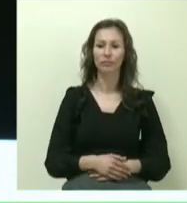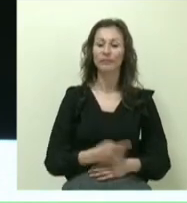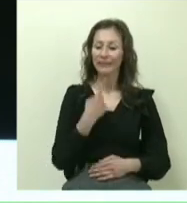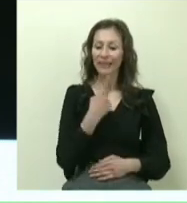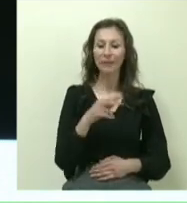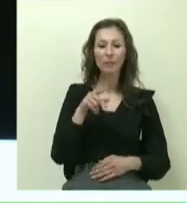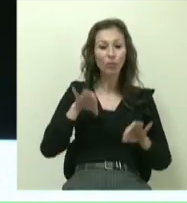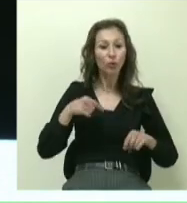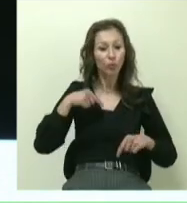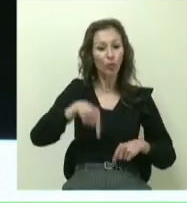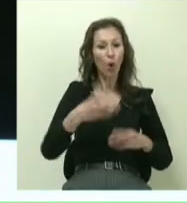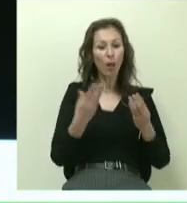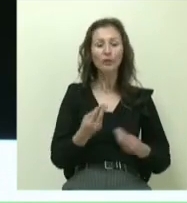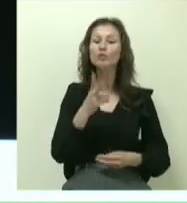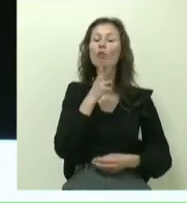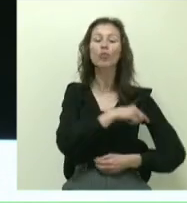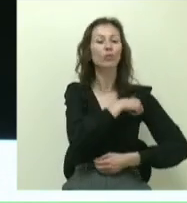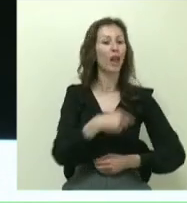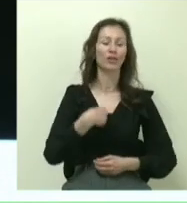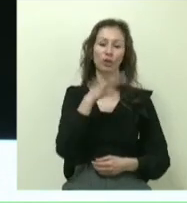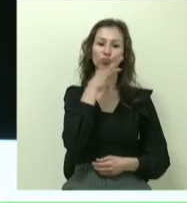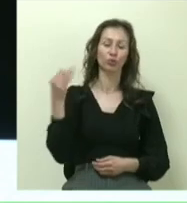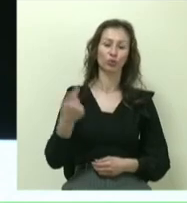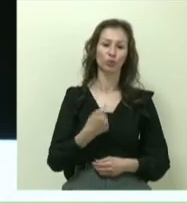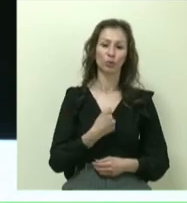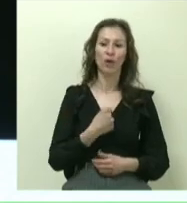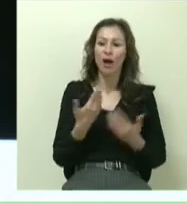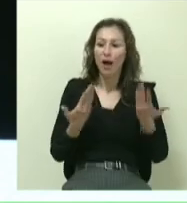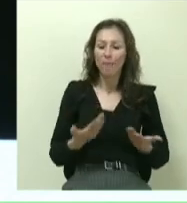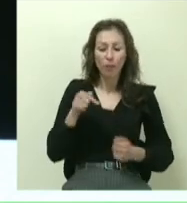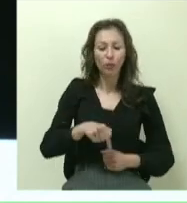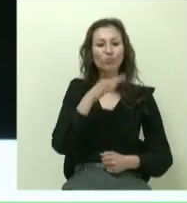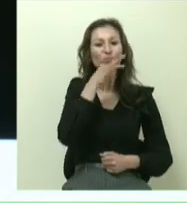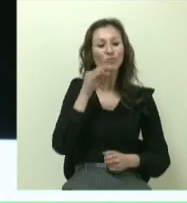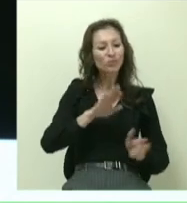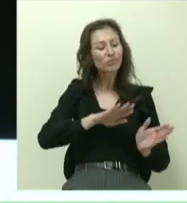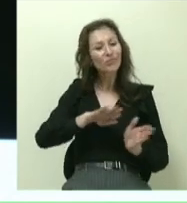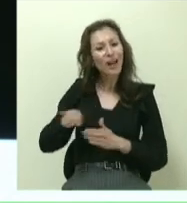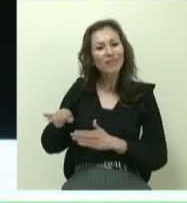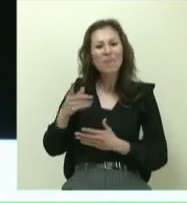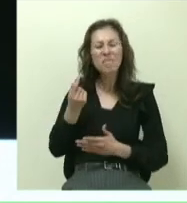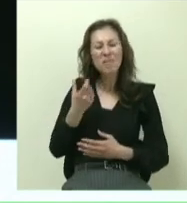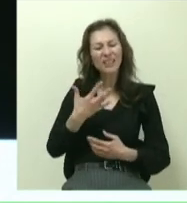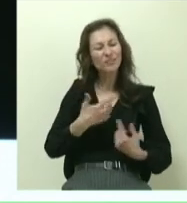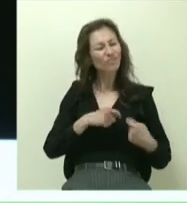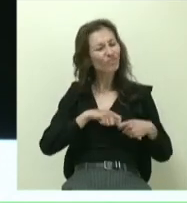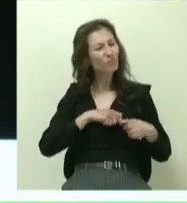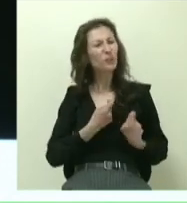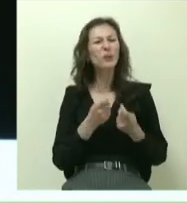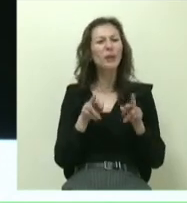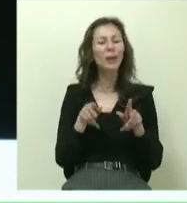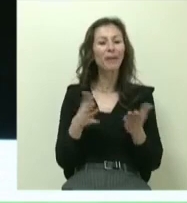dediğim gibi bugün burada olmaktan son derece mutluyum Fakat bu mutluluk Bir taraftan da oldukça Buruk bir mutluluk